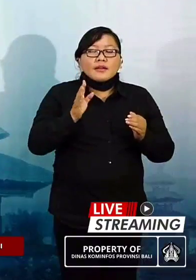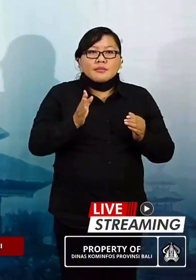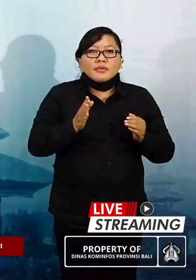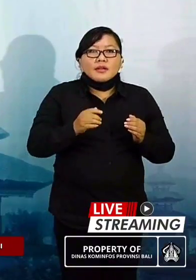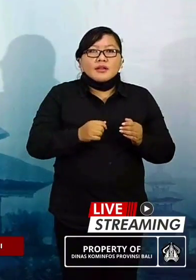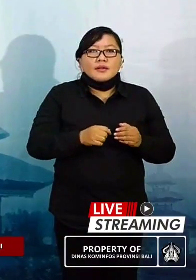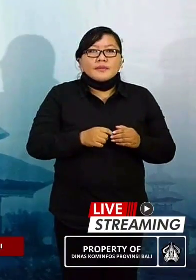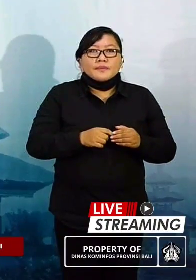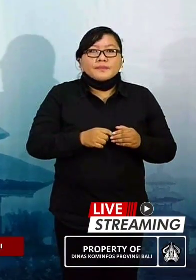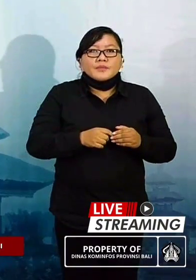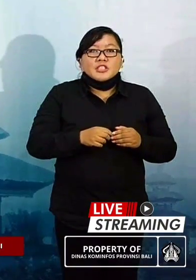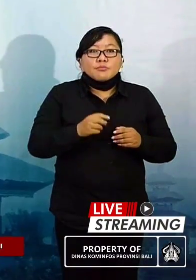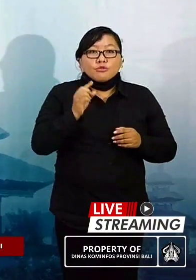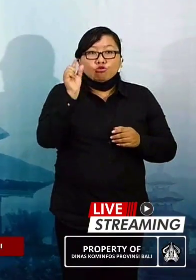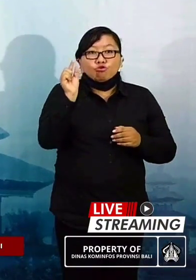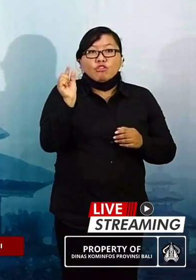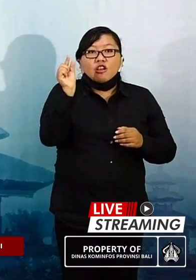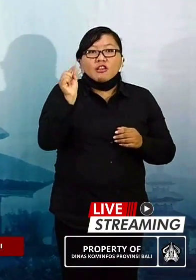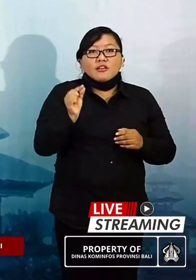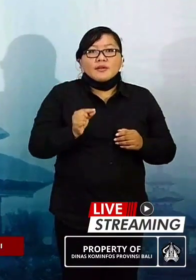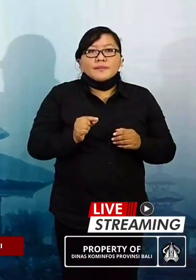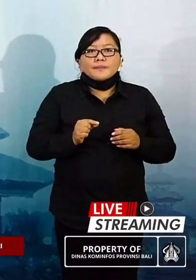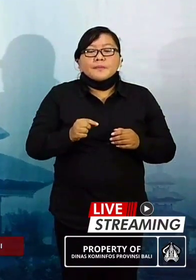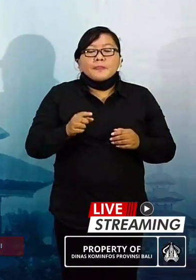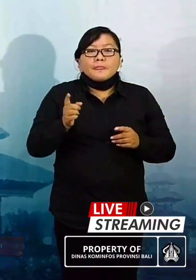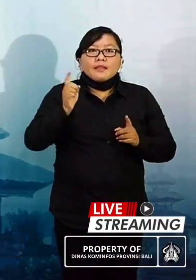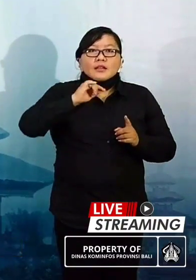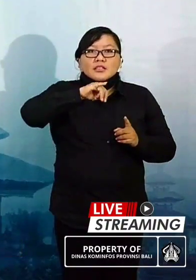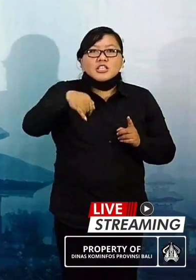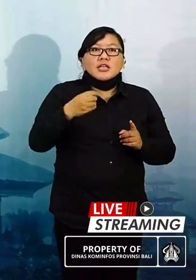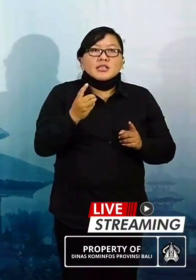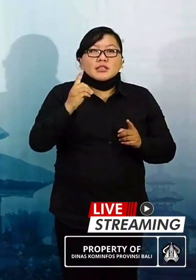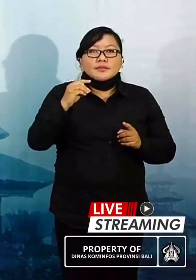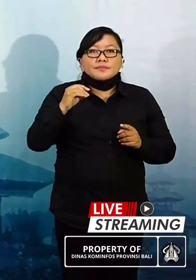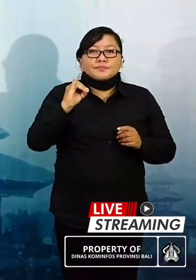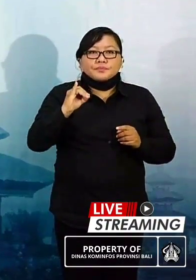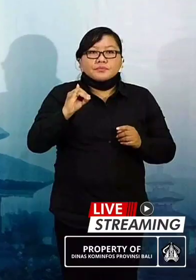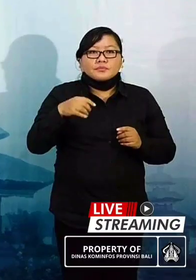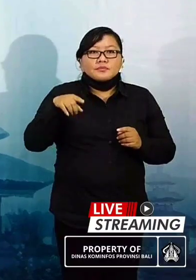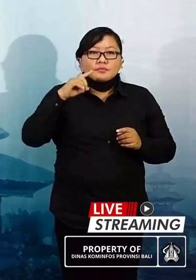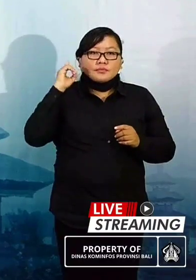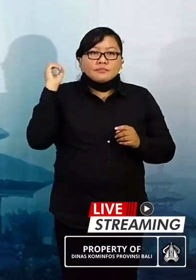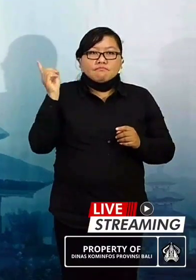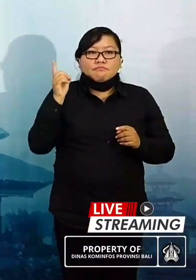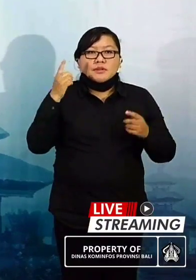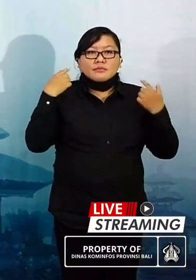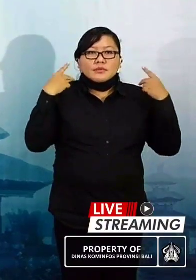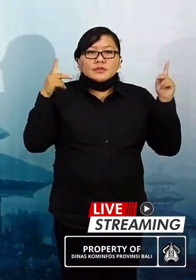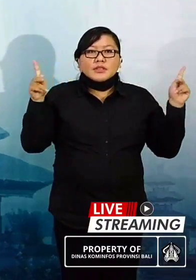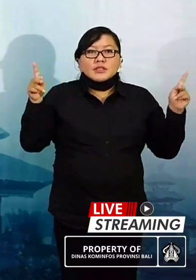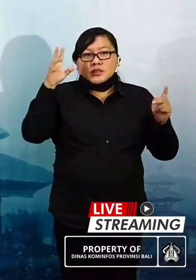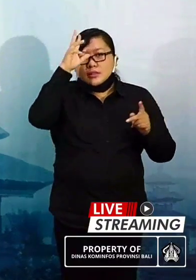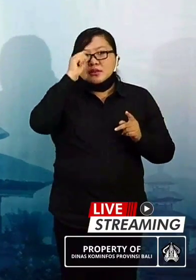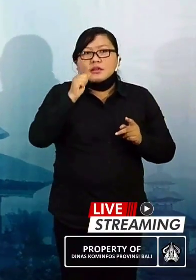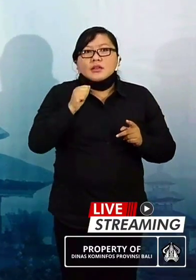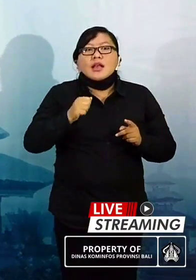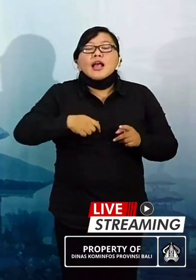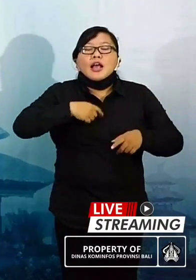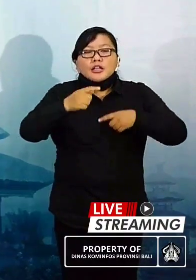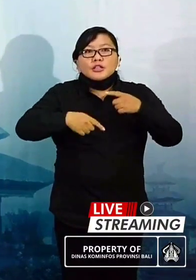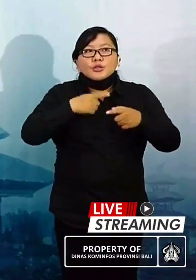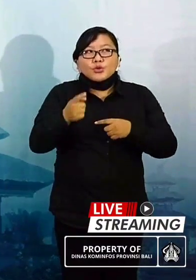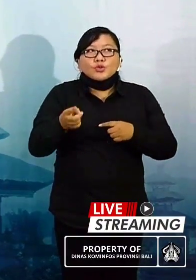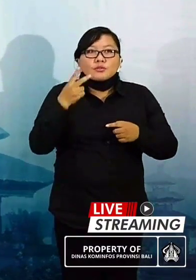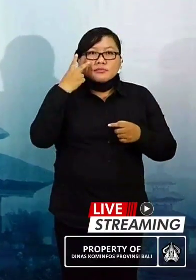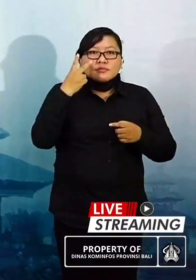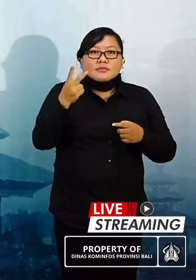Hai jadi gugus tugas provinsi Bali Tentu juga terus mengikuti dinamika lapangan tentang